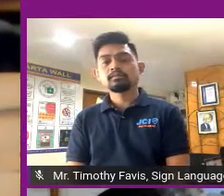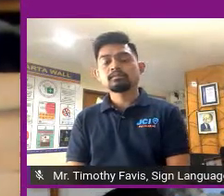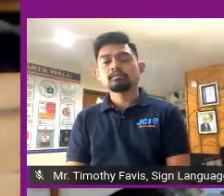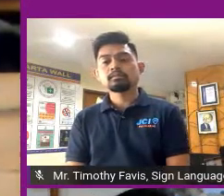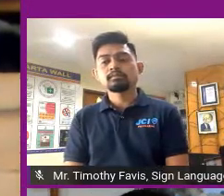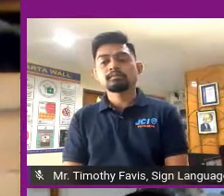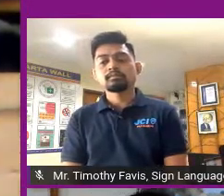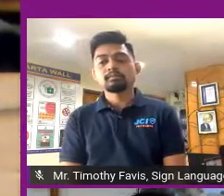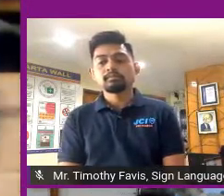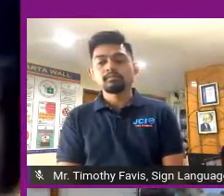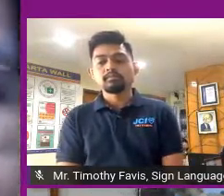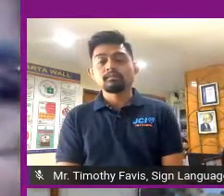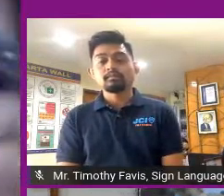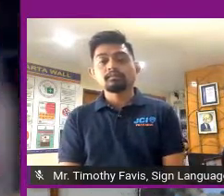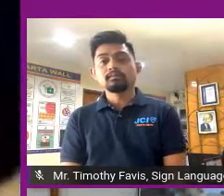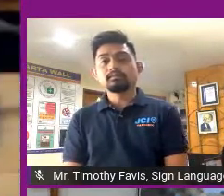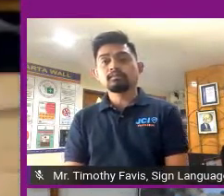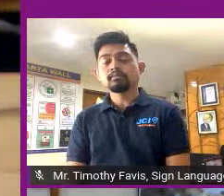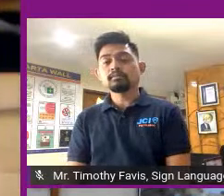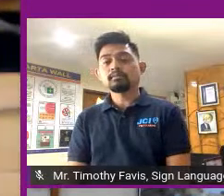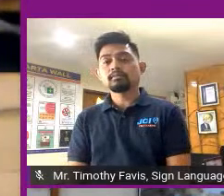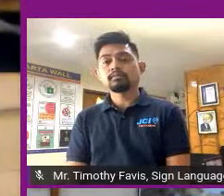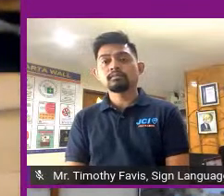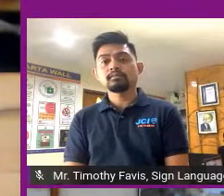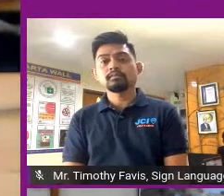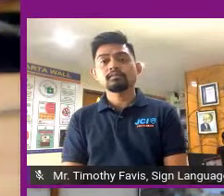dagdag kaalaman.